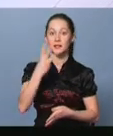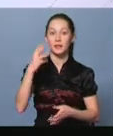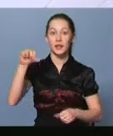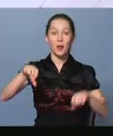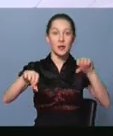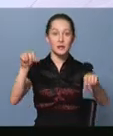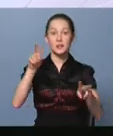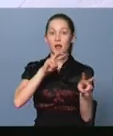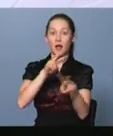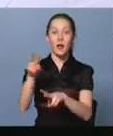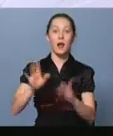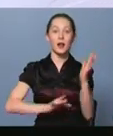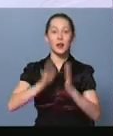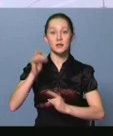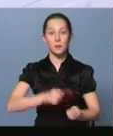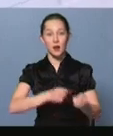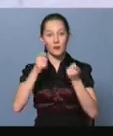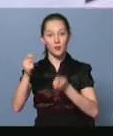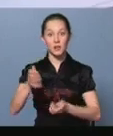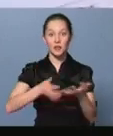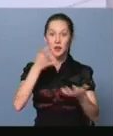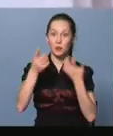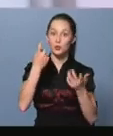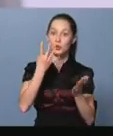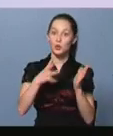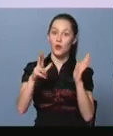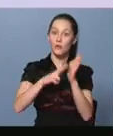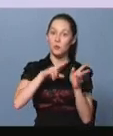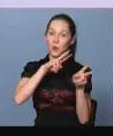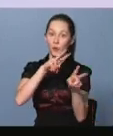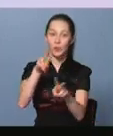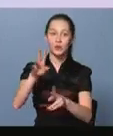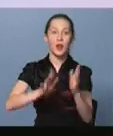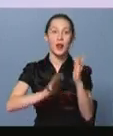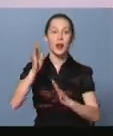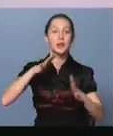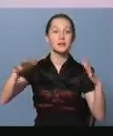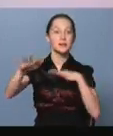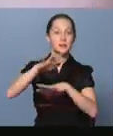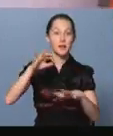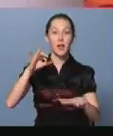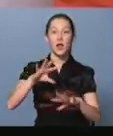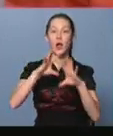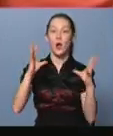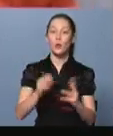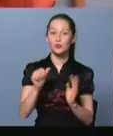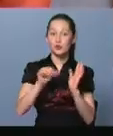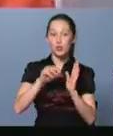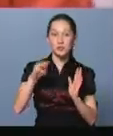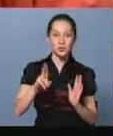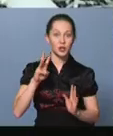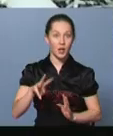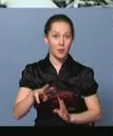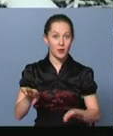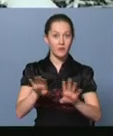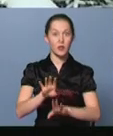перевозкой лесной продукции. Разработано 148 маршрутов патрулирования лесных массивов общей протяженностью почти 6000 километров.